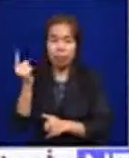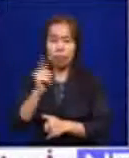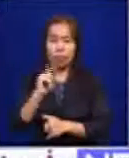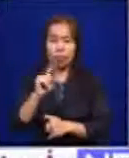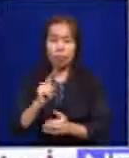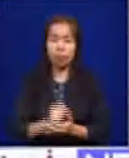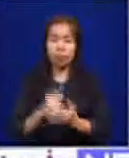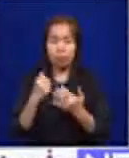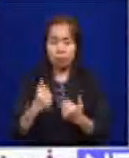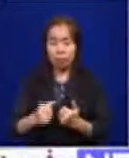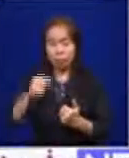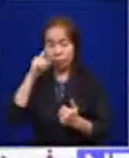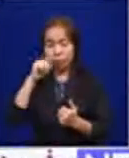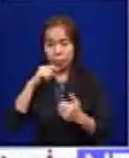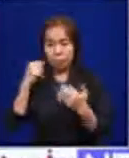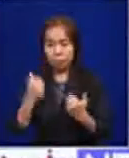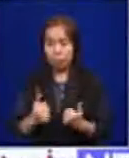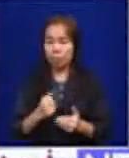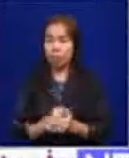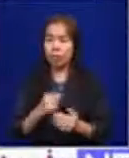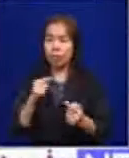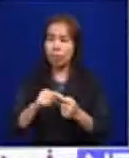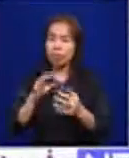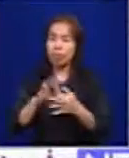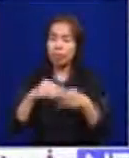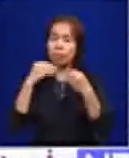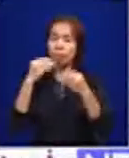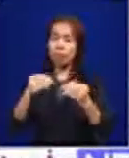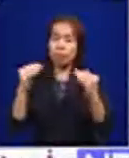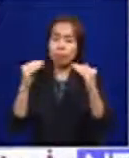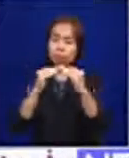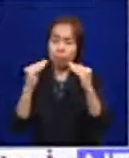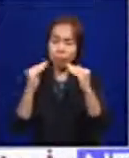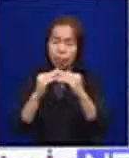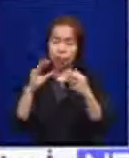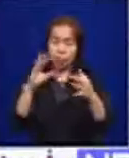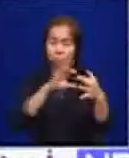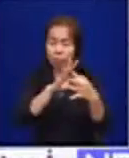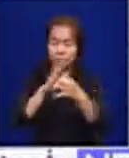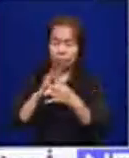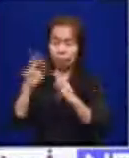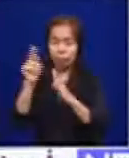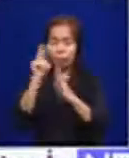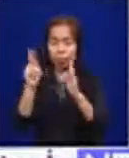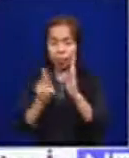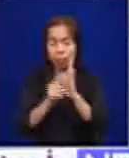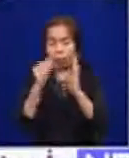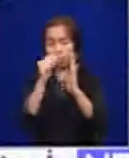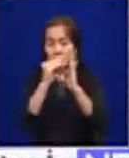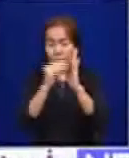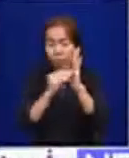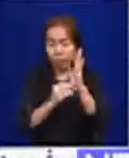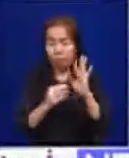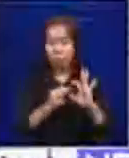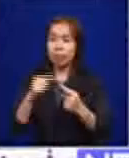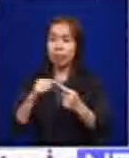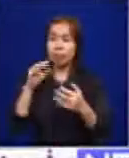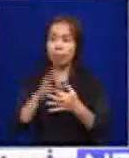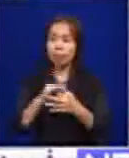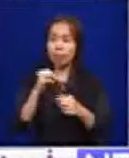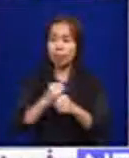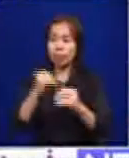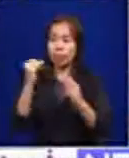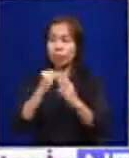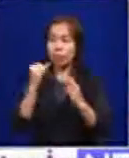ทวนปรับหลักเกณฑ์การพิจารณาให้เกิดความเป็นธรรมสอดคล้องกับกฎหมายและระเบียบมากขึ้นพร้อมวางระบบสารสนเทศให้รองจัง